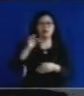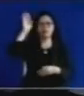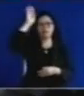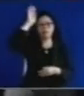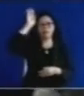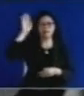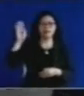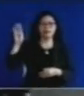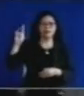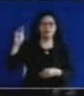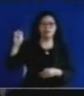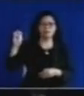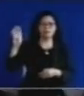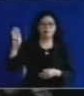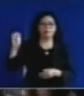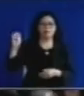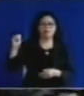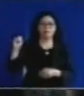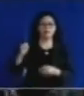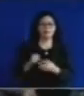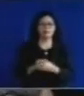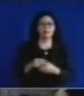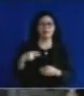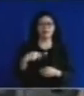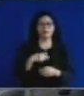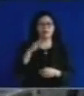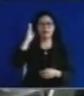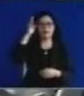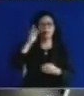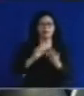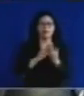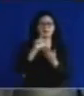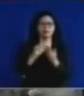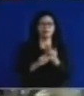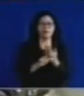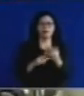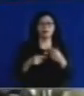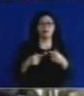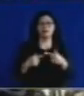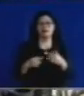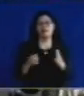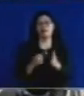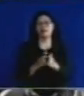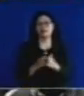mulai untuk melanjutkan kembali dan kita masuk ke segmen keempat.